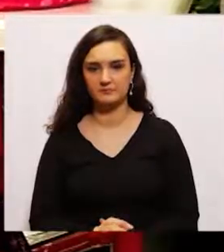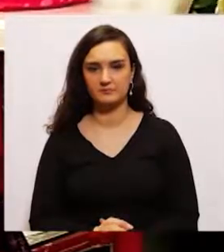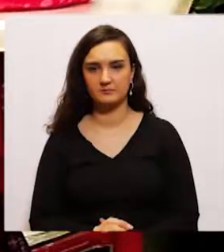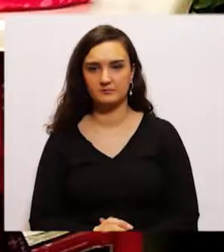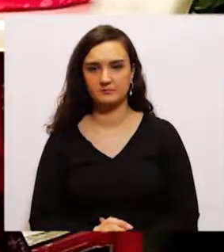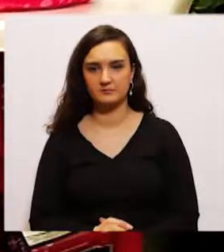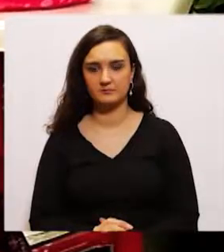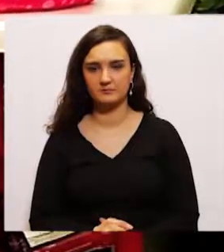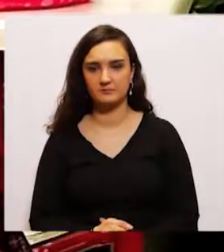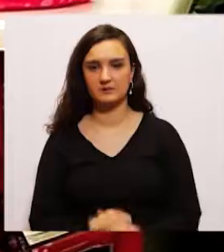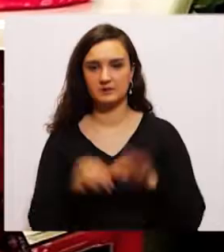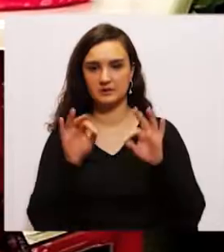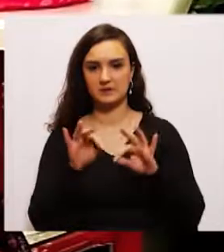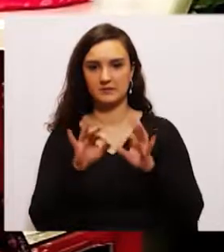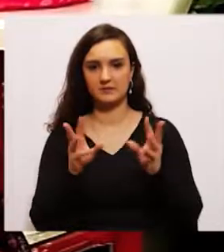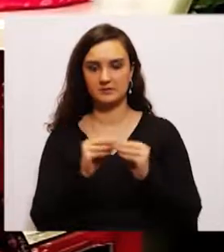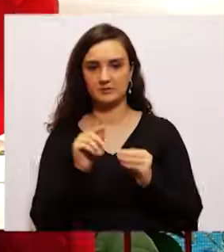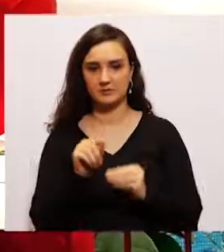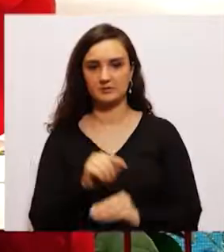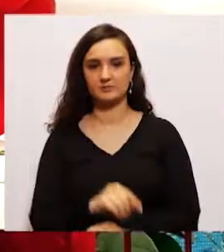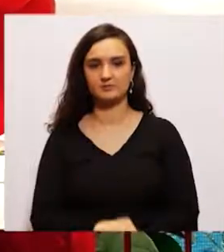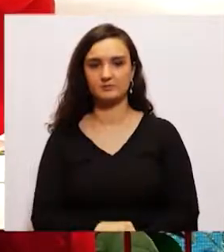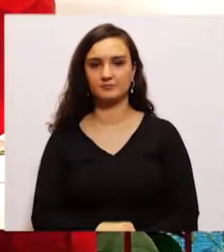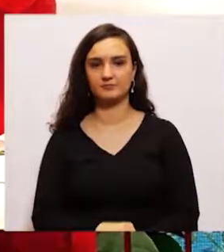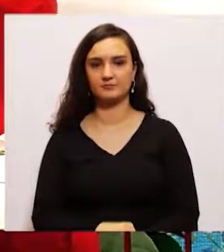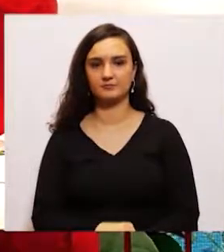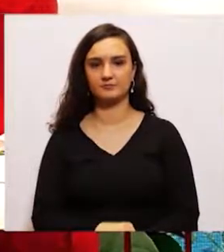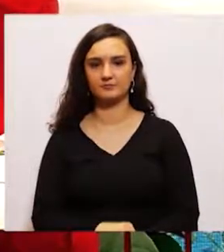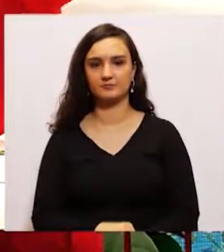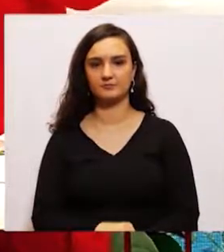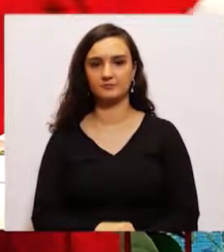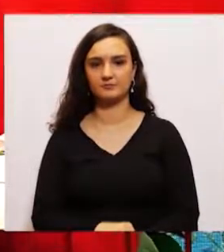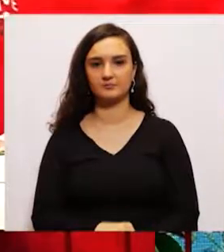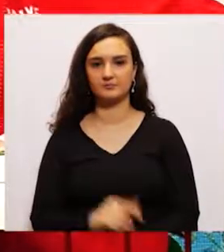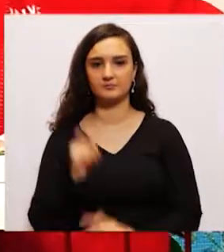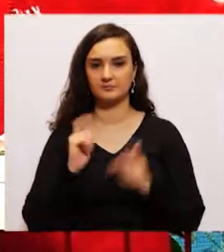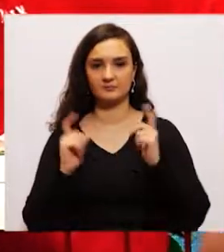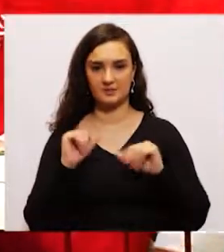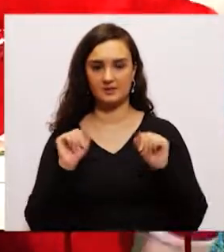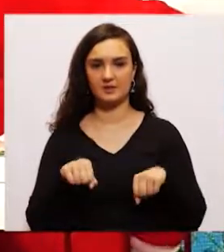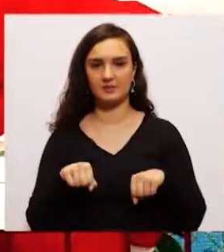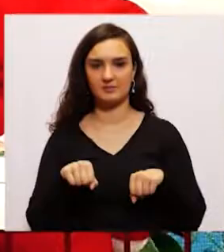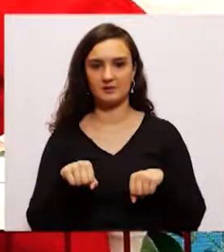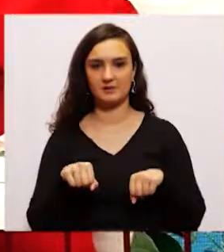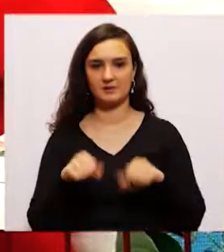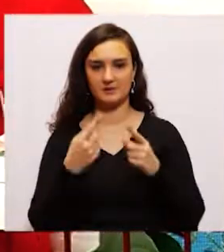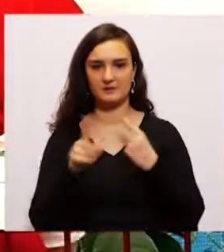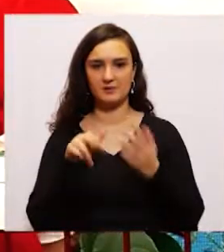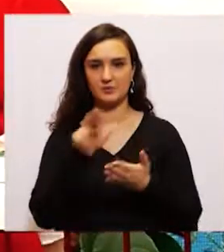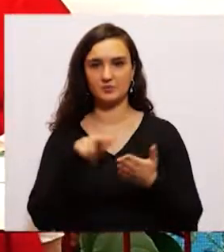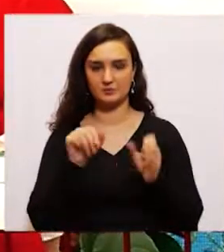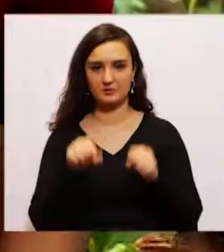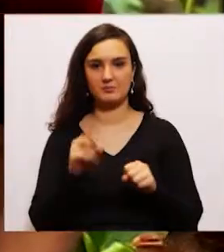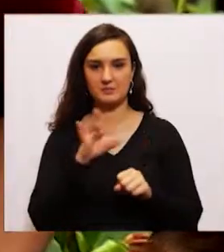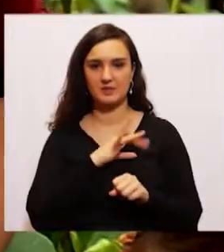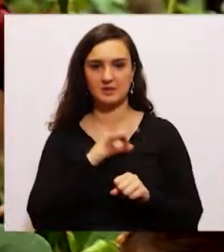ერთი საღებავი წყალს ეხლა მე მოგცე ბატონო აუცილებლად რა ფუნჯი კი